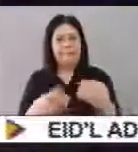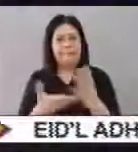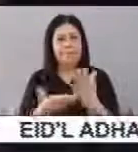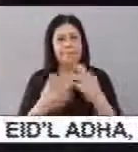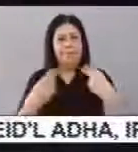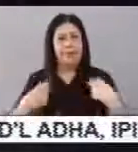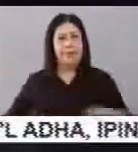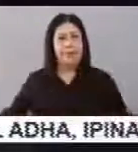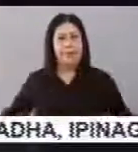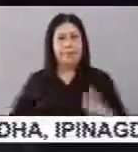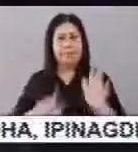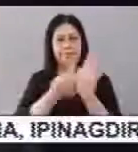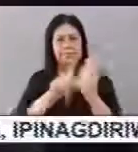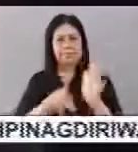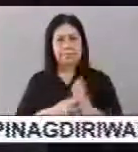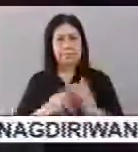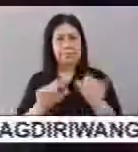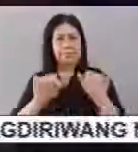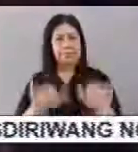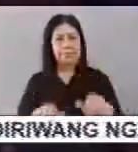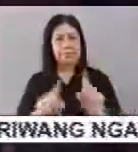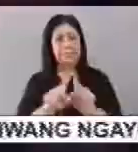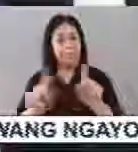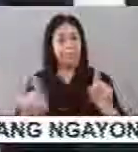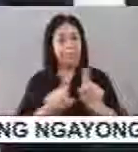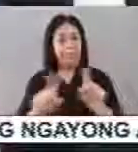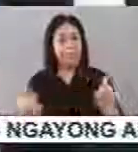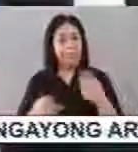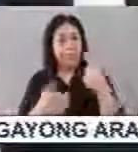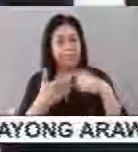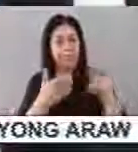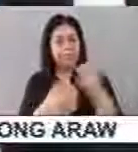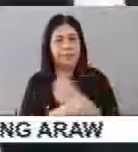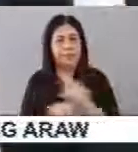mula dito sa Quiapo, Manila. Balik sa inyo. Maraming salamat sa iyo, Bernard Haudian.